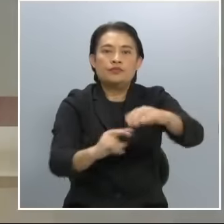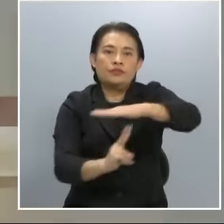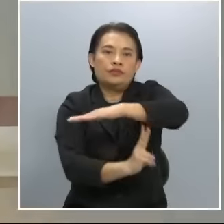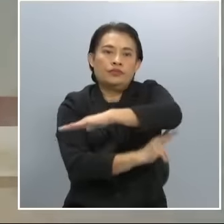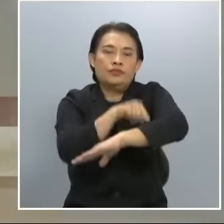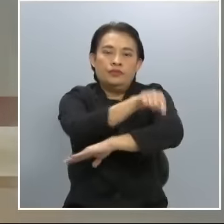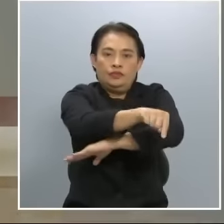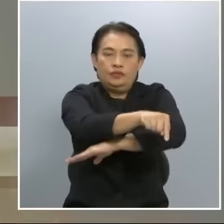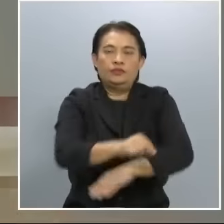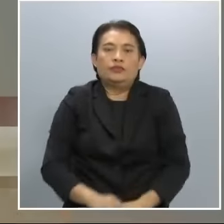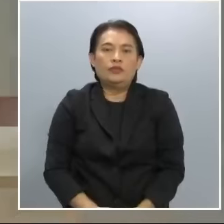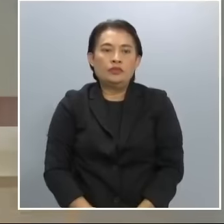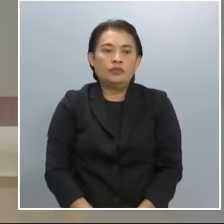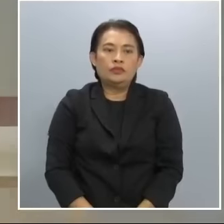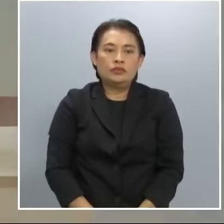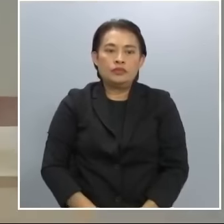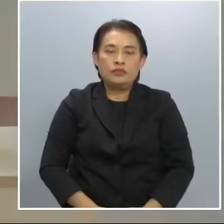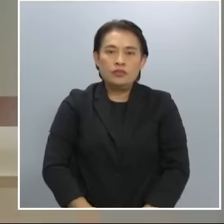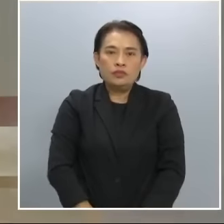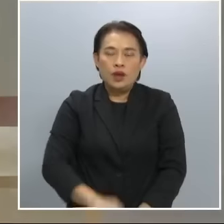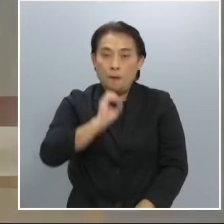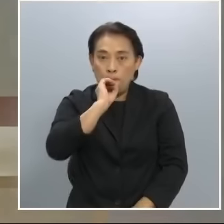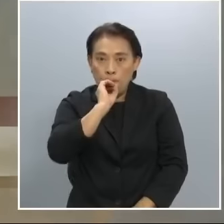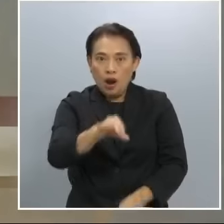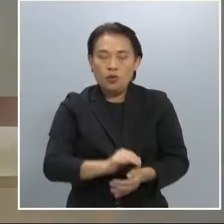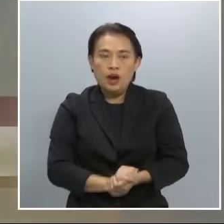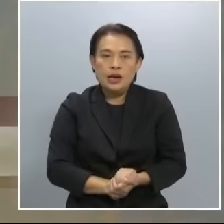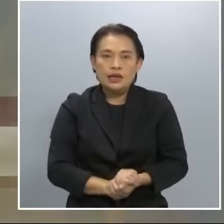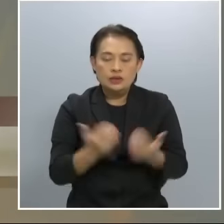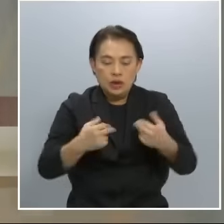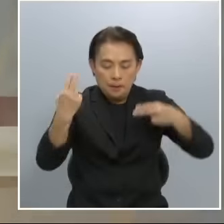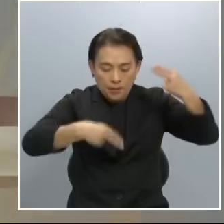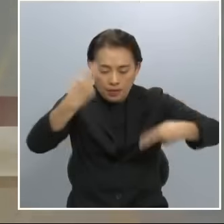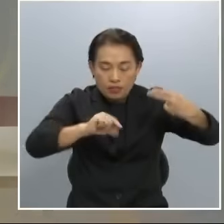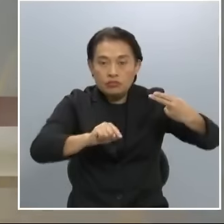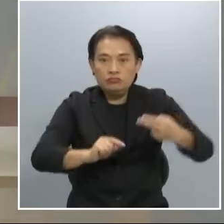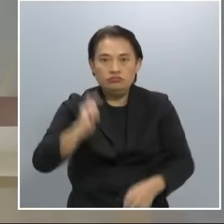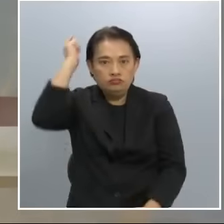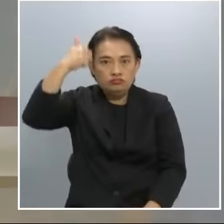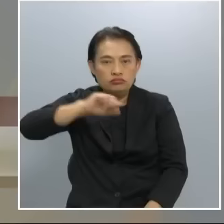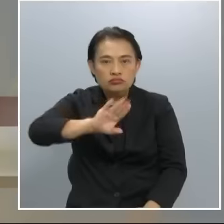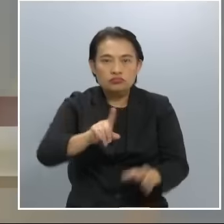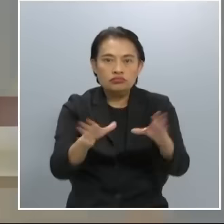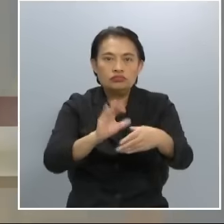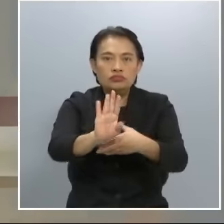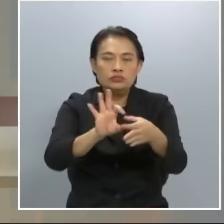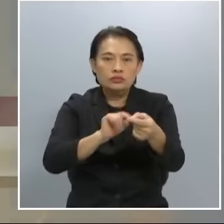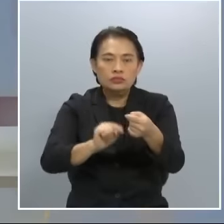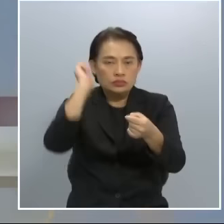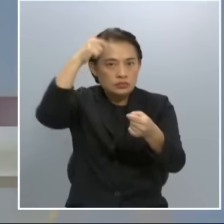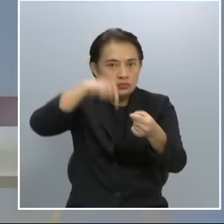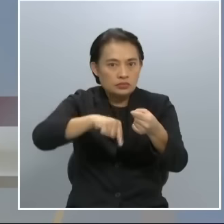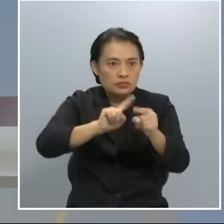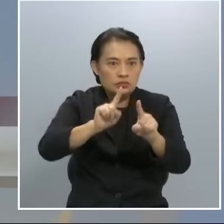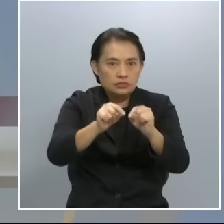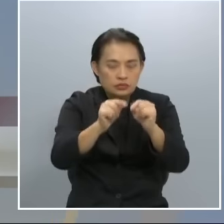มาร ายงานระบุด้วยนะครับว่า การสู้รบครั้งล่าสุดระหว่างกองทัพเมียนมากับกองกำลังฝ่ายต่อต้านในเมืองเมียวดีทำให้พล